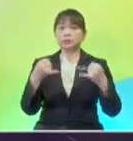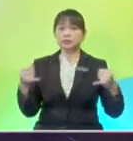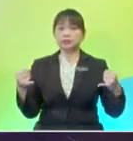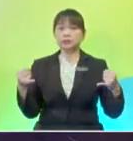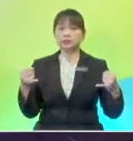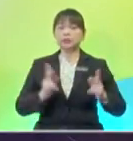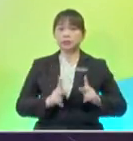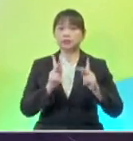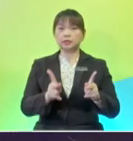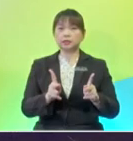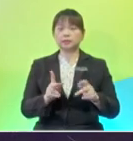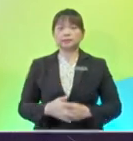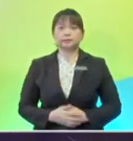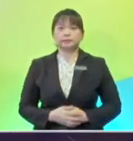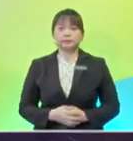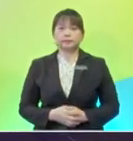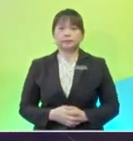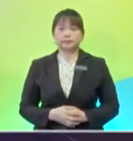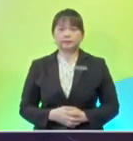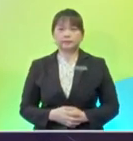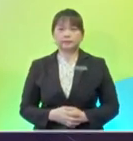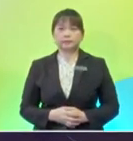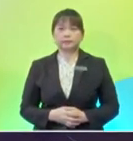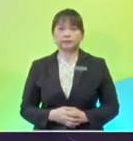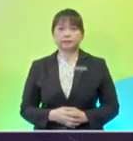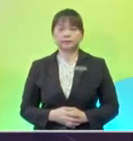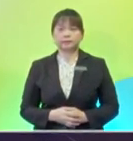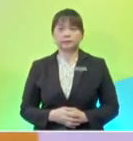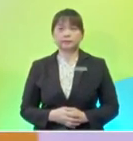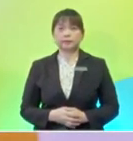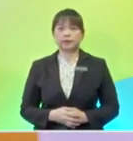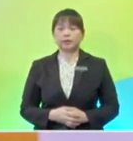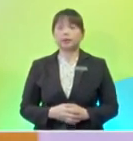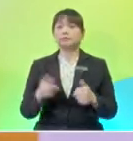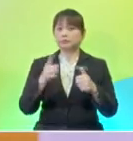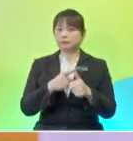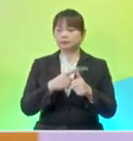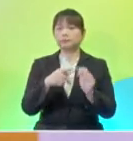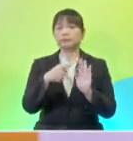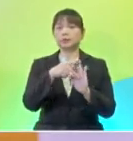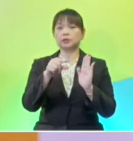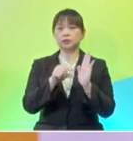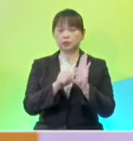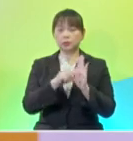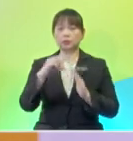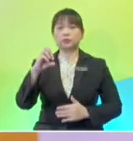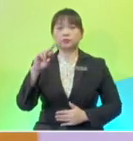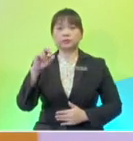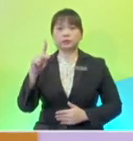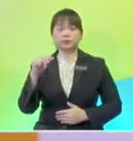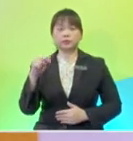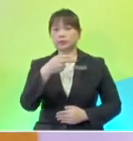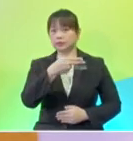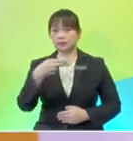kaidah yaitu Kalau boleh saya Sebutkan semula yang pertama kaidah pengorekan selari yang selalu